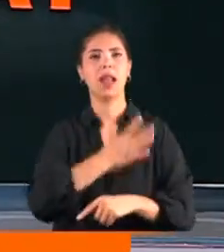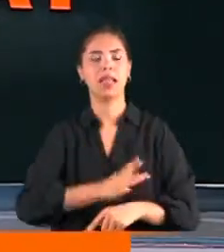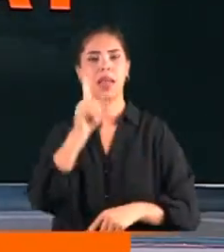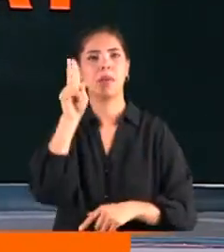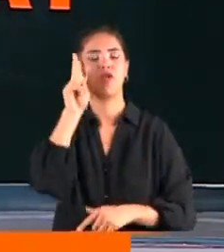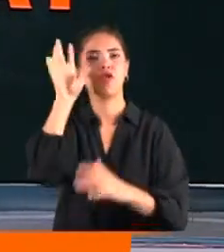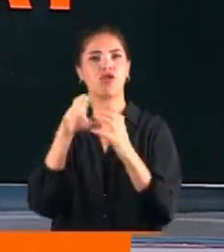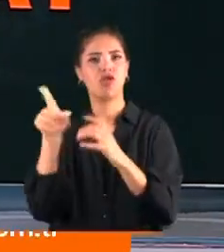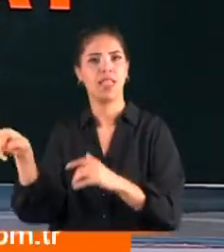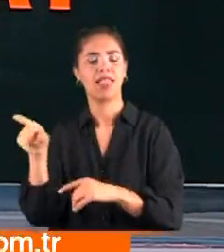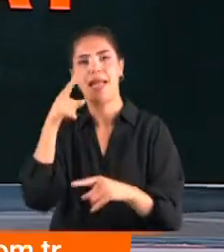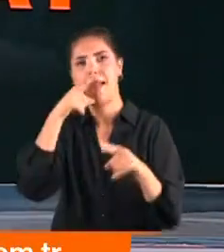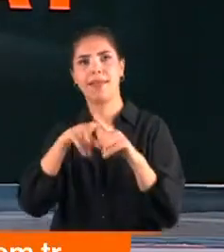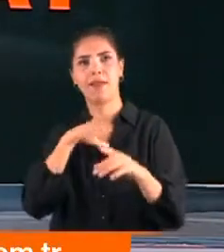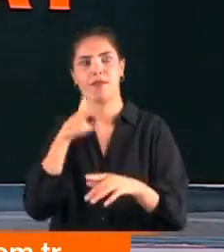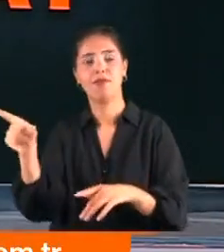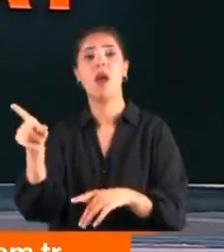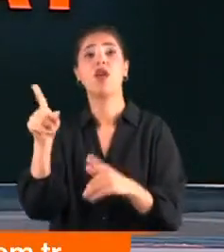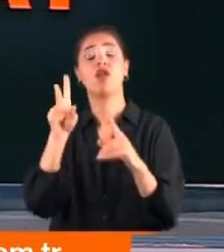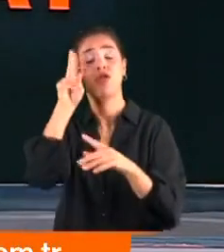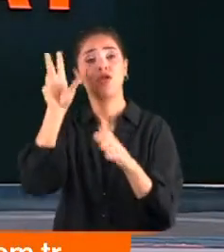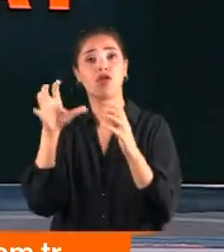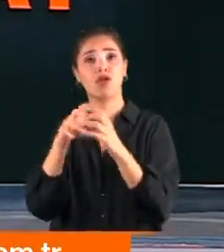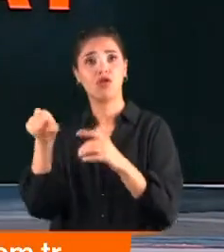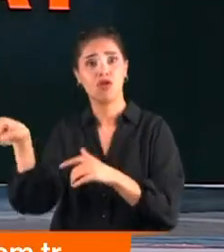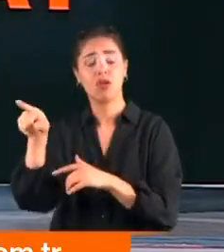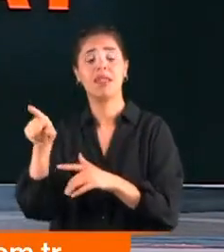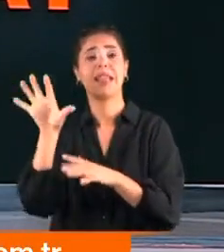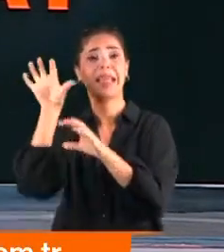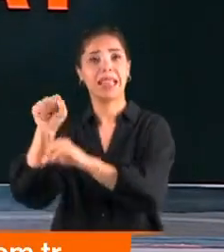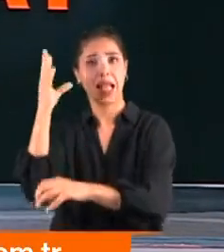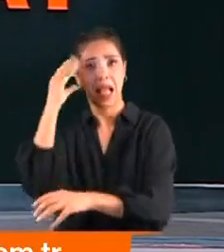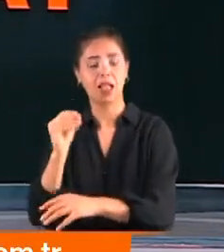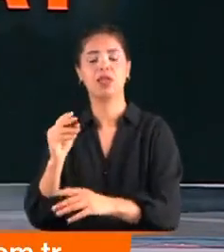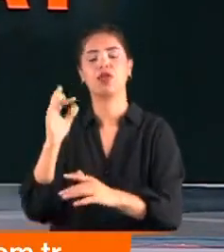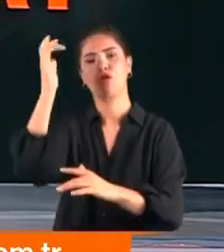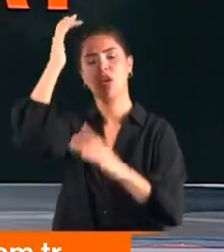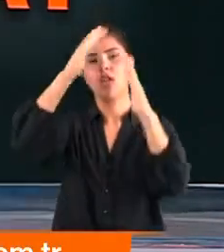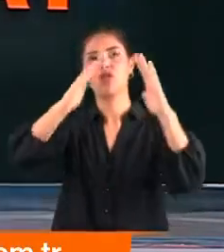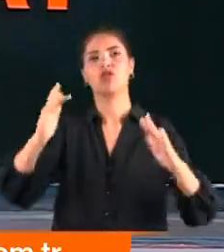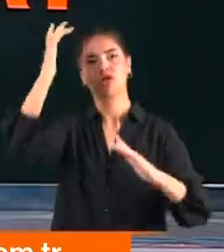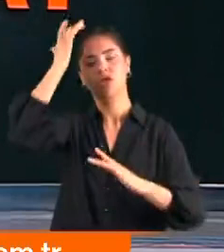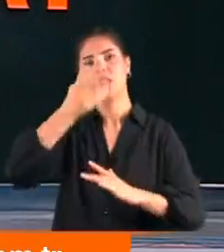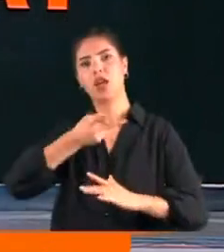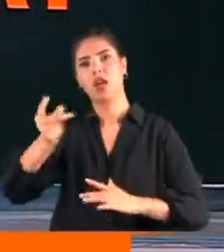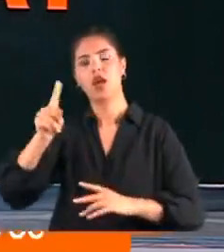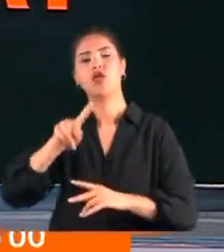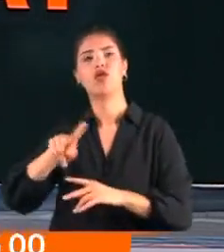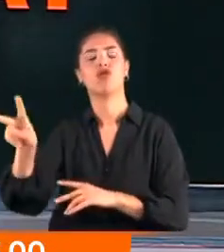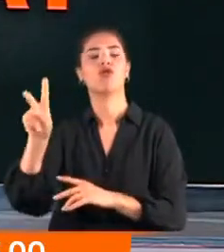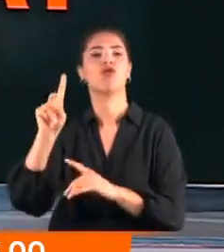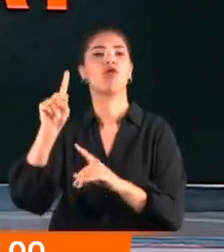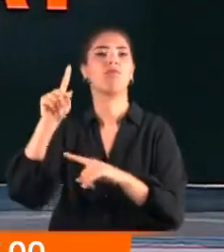hedefte. Zanlılar yakalayacaklarını anlayınca kendilerine çatıdan bir kaçış yolu buldu. Daha doğrusu bulduklarını sandılar. Çünkü özel tim orada